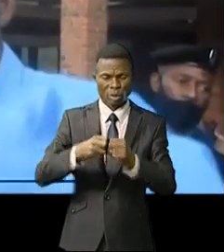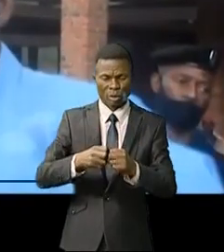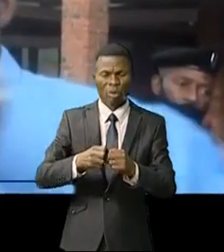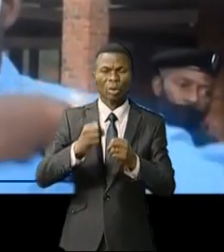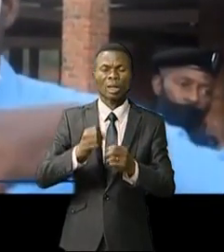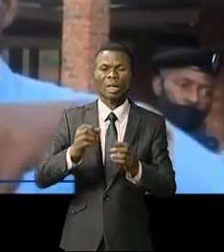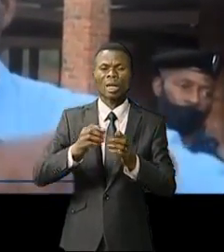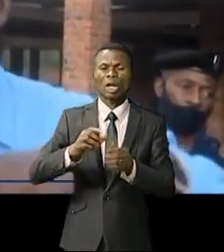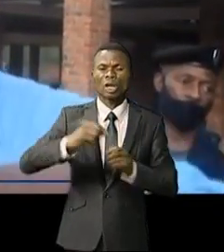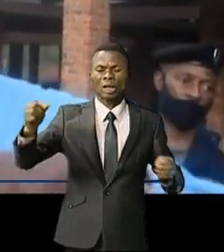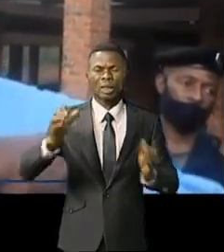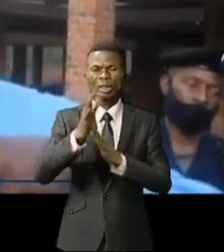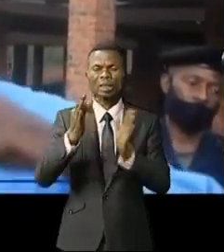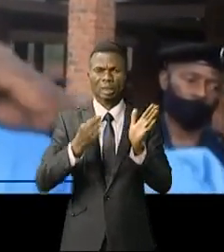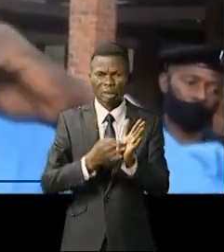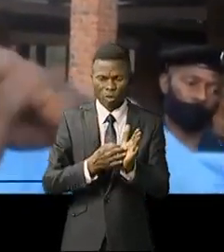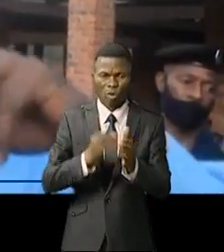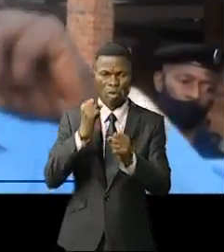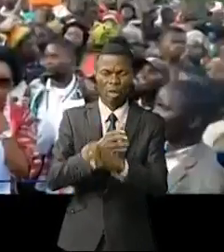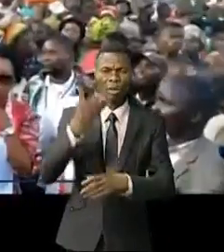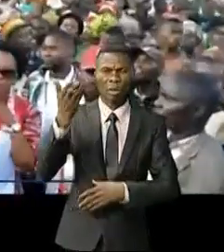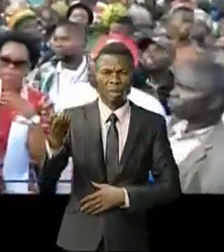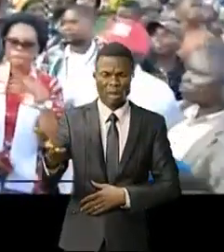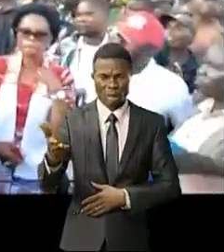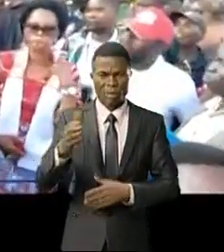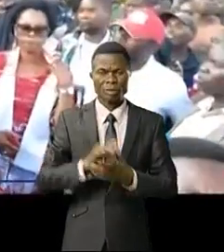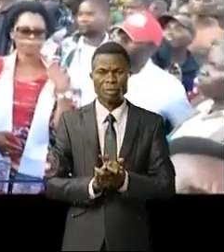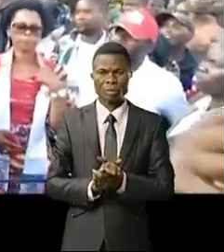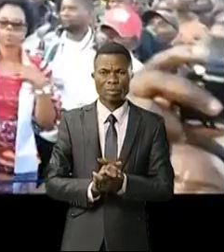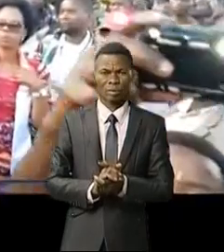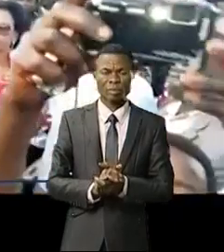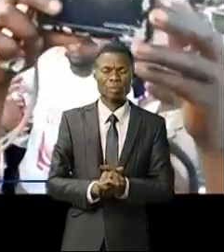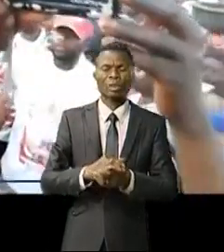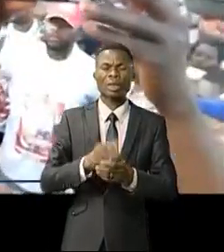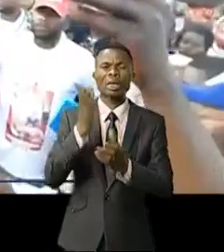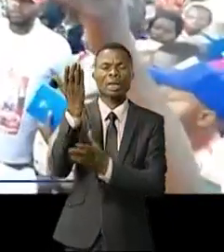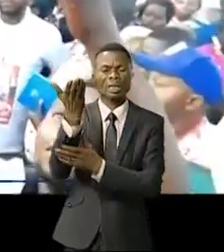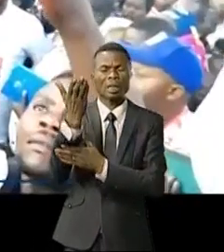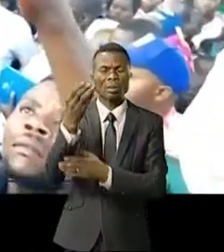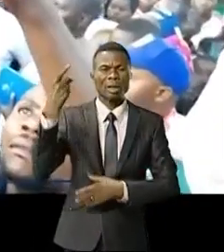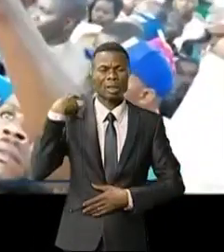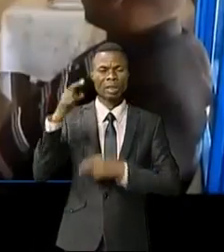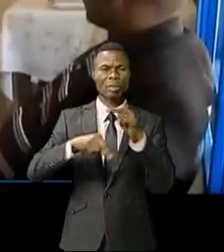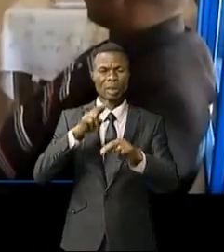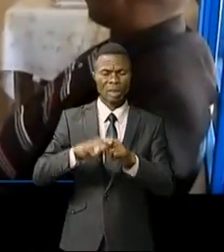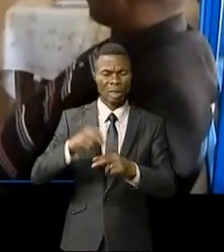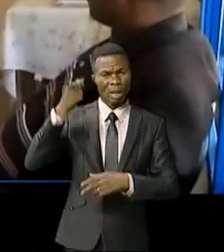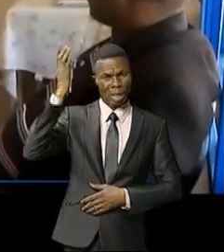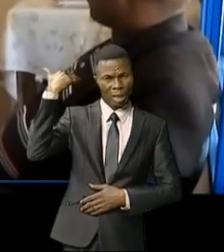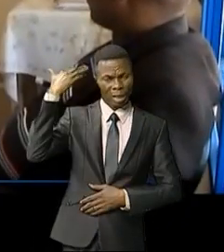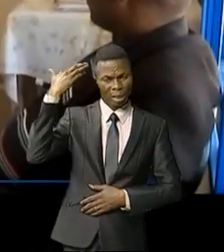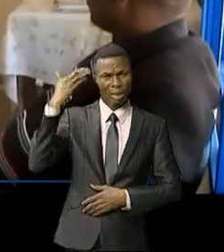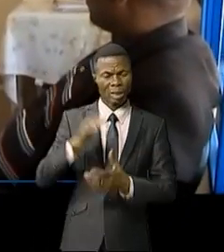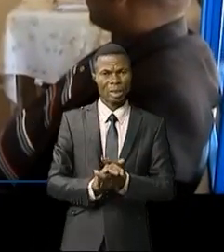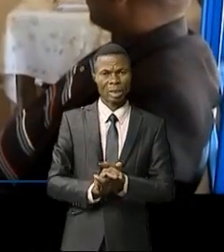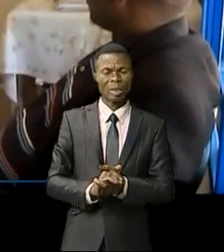est le fruit du lobbying de l'honorable Prosper Akili Miruo. Après 3 ans de plaidoyer du député national élu Didjoui, aujourd'hui, ce